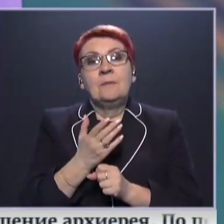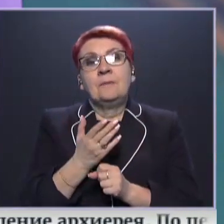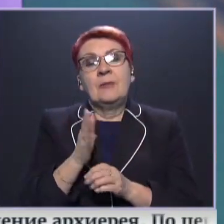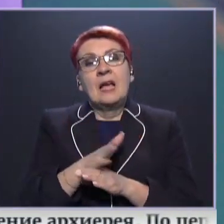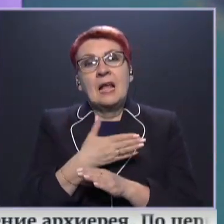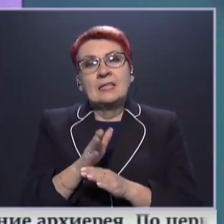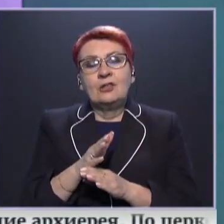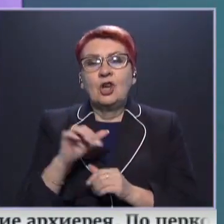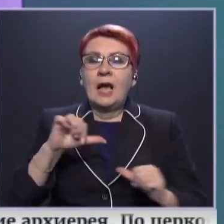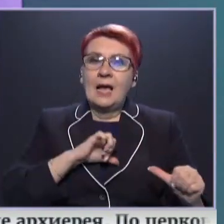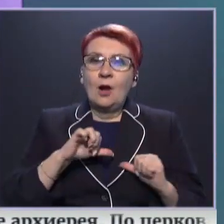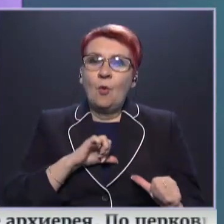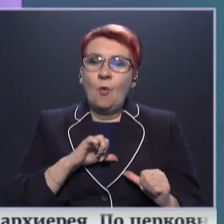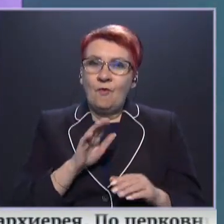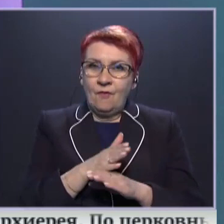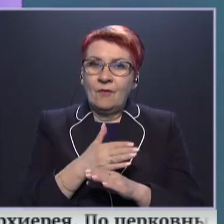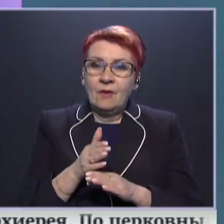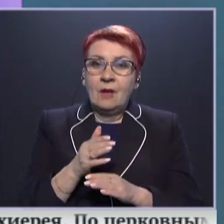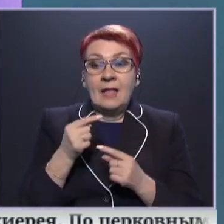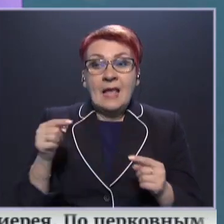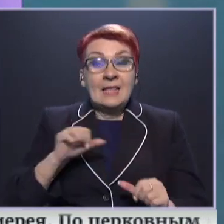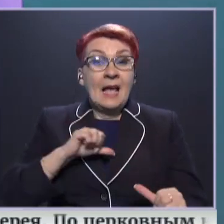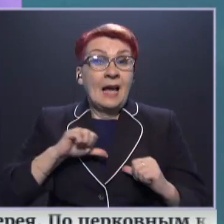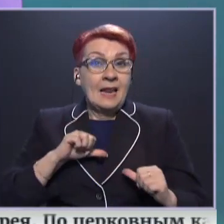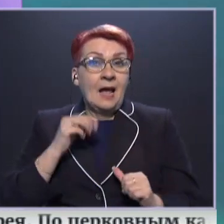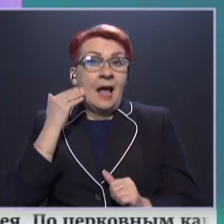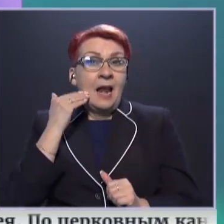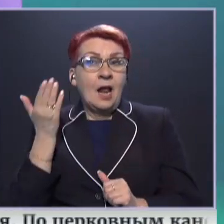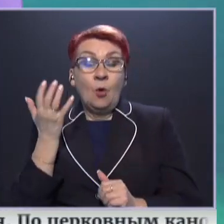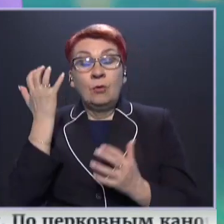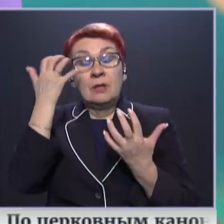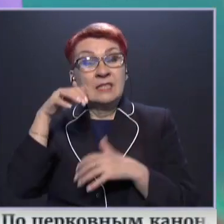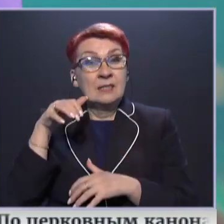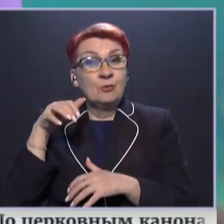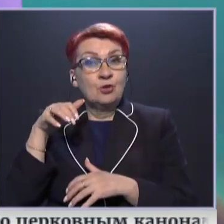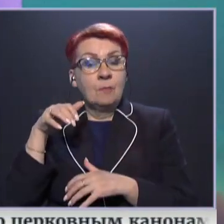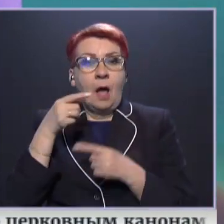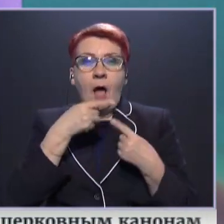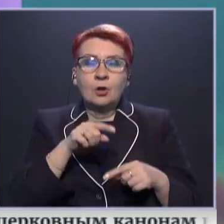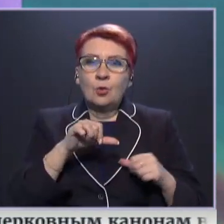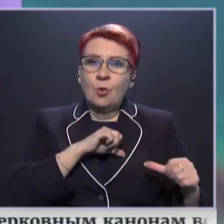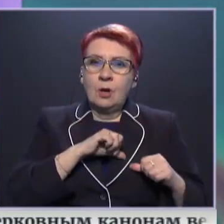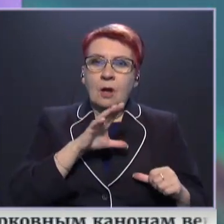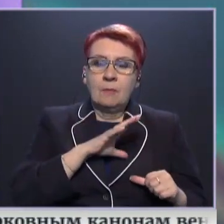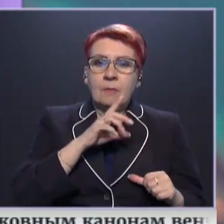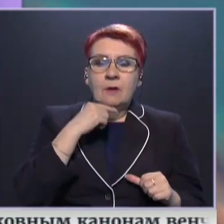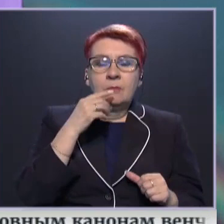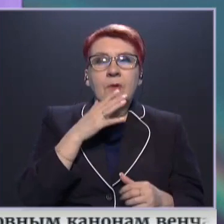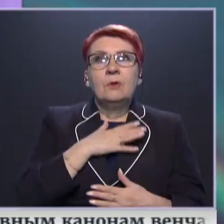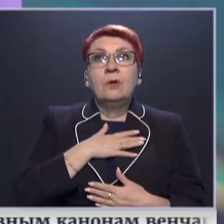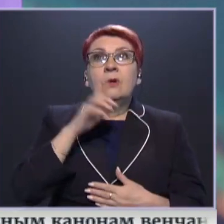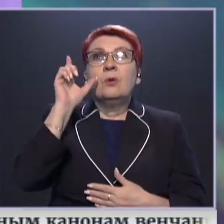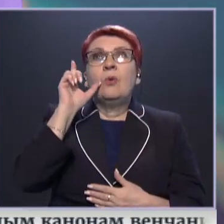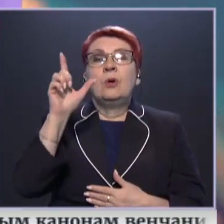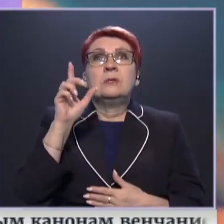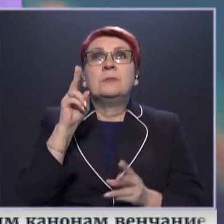Вот некоторые мы очень легко как бы не замечаем, а другие, наоборот, мы как бы говорим, что, Господи, как